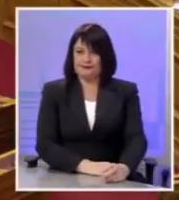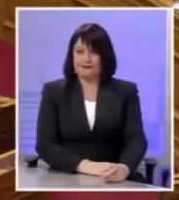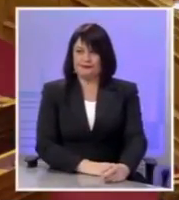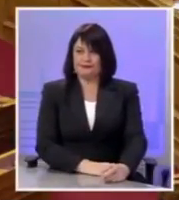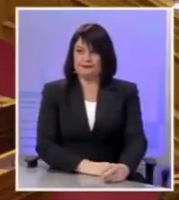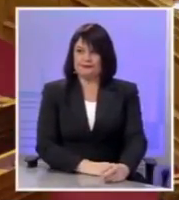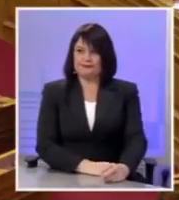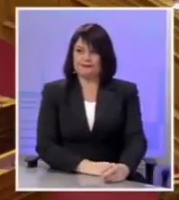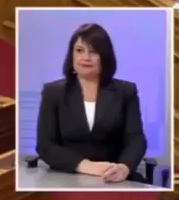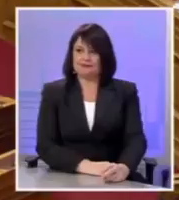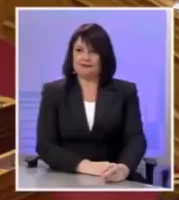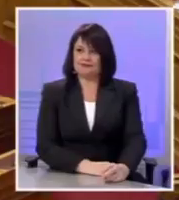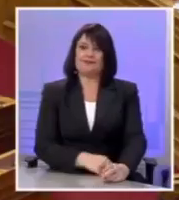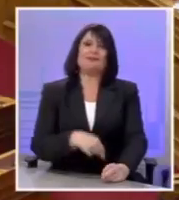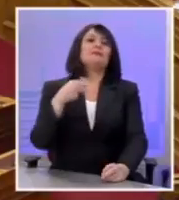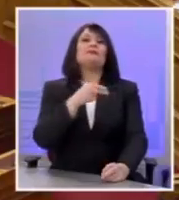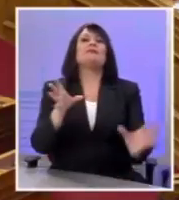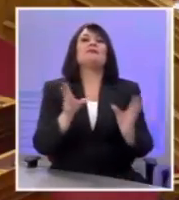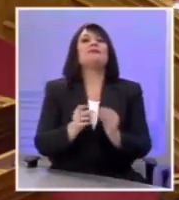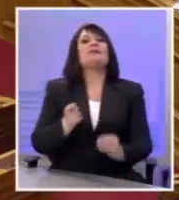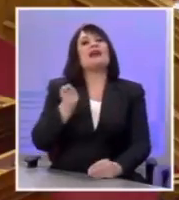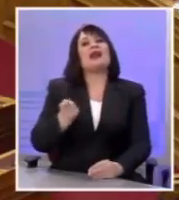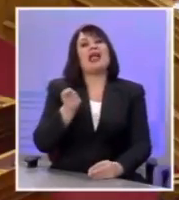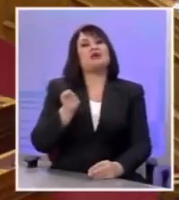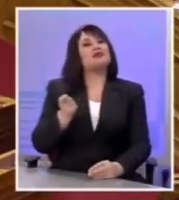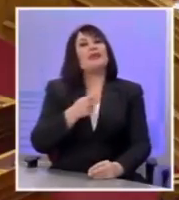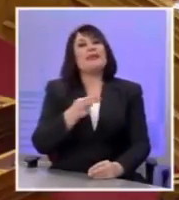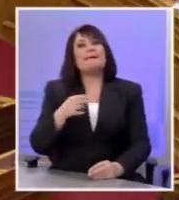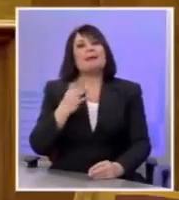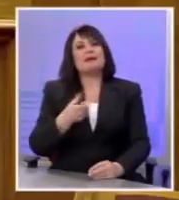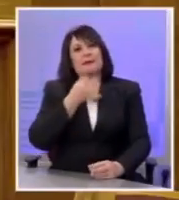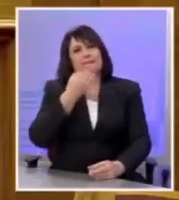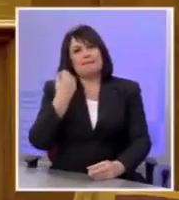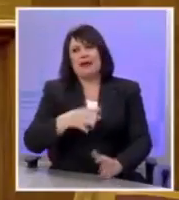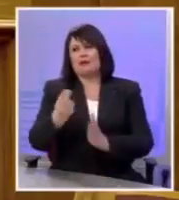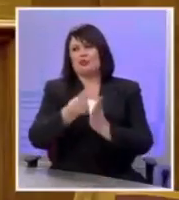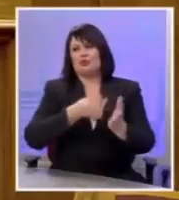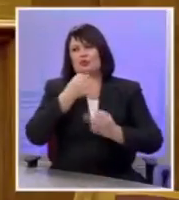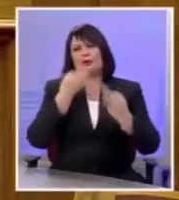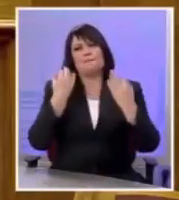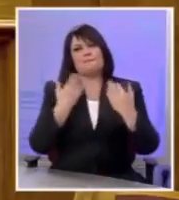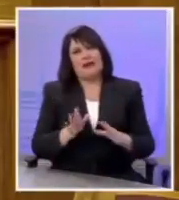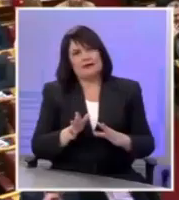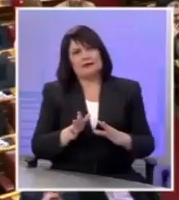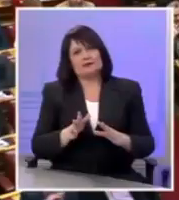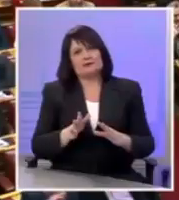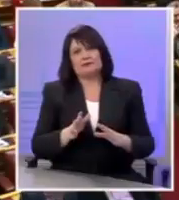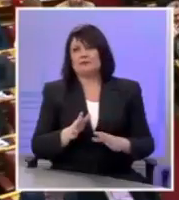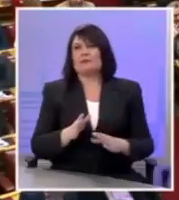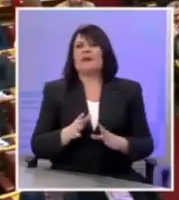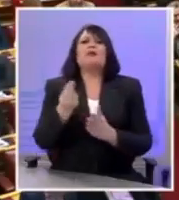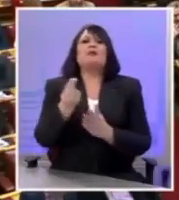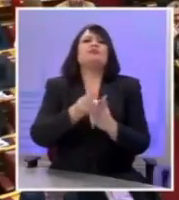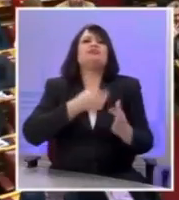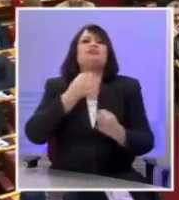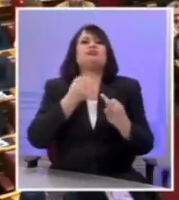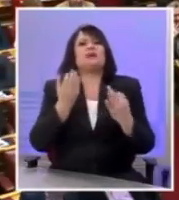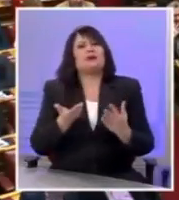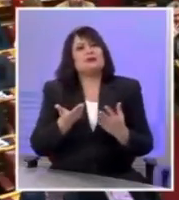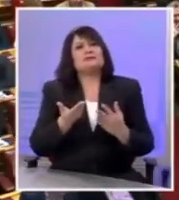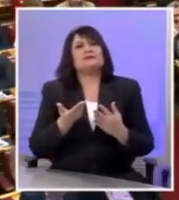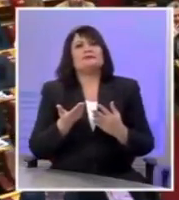Πάμε τώρα στο χρέος. Για το χρέος έχω μιλήσει πολλές φορές. Έχω μιλήσει πάρα πολλές φορές για το